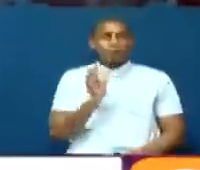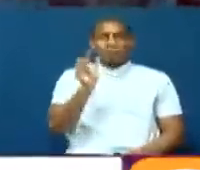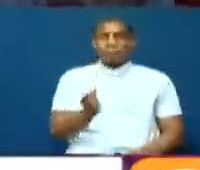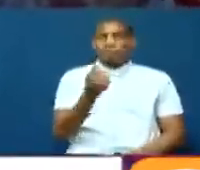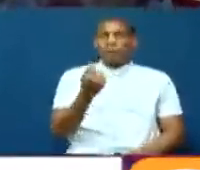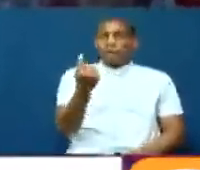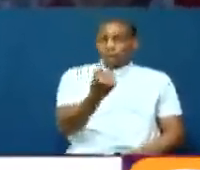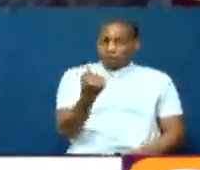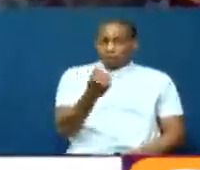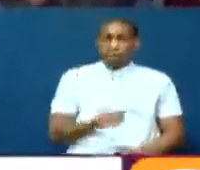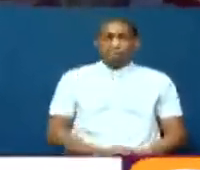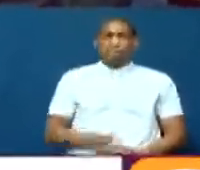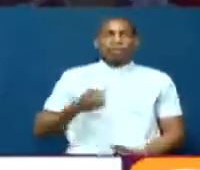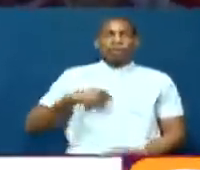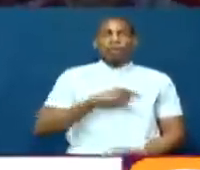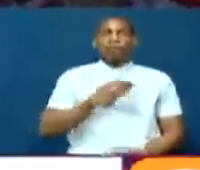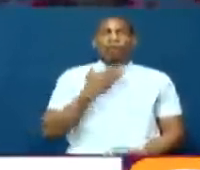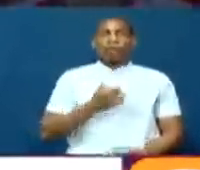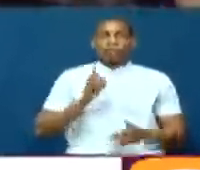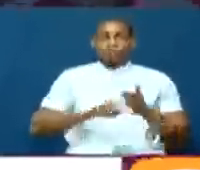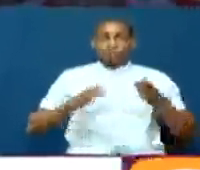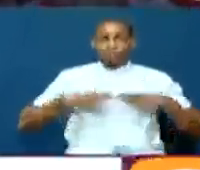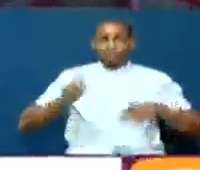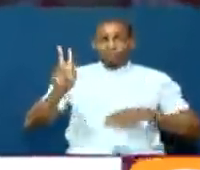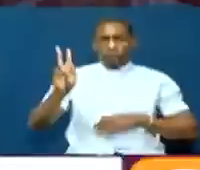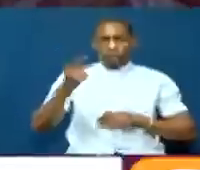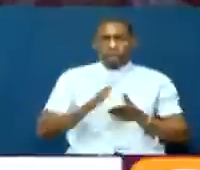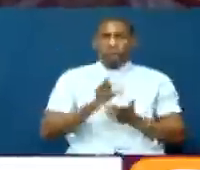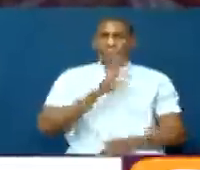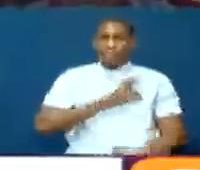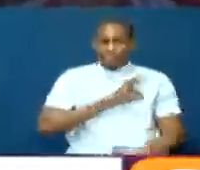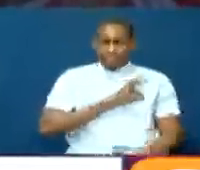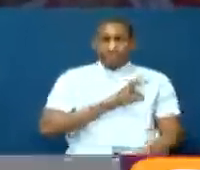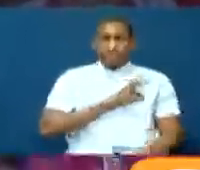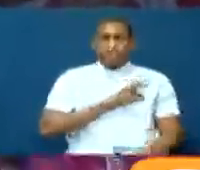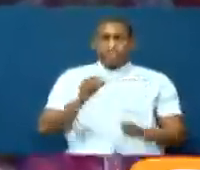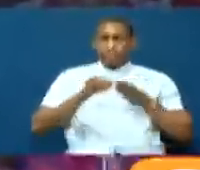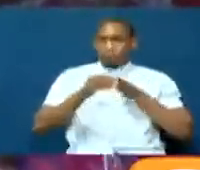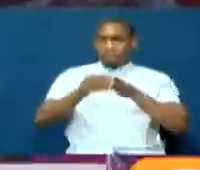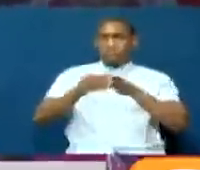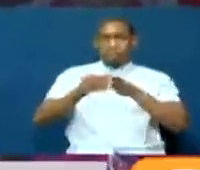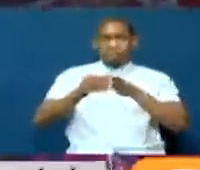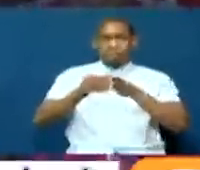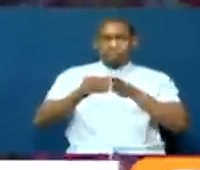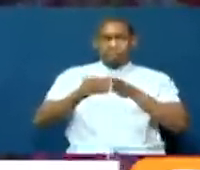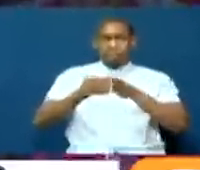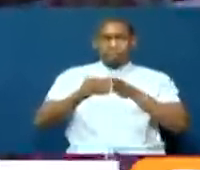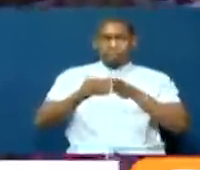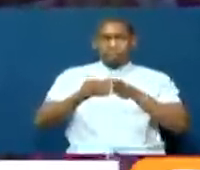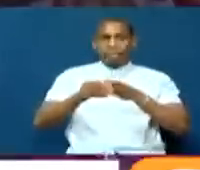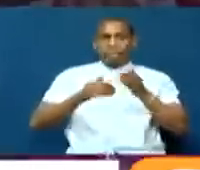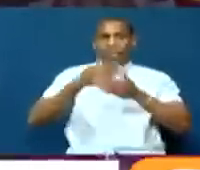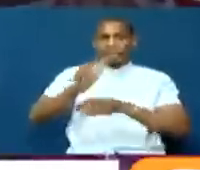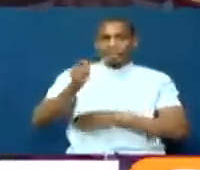tu. What we want ni watu wa Kenya faidi kutokana na uongozi watakayekuwa rais